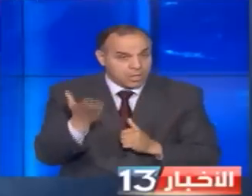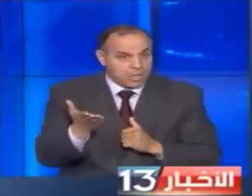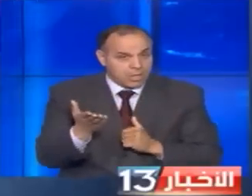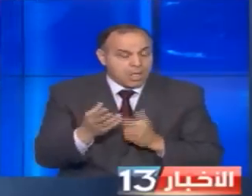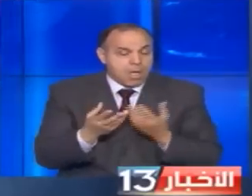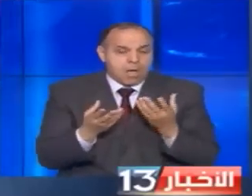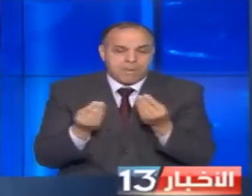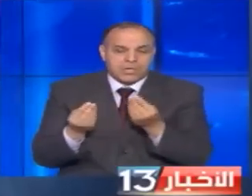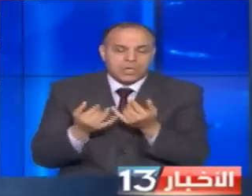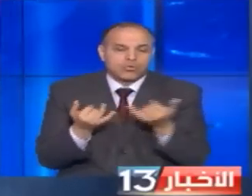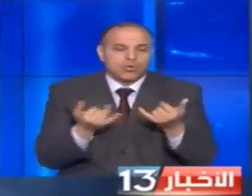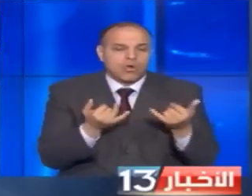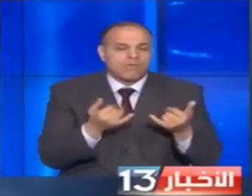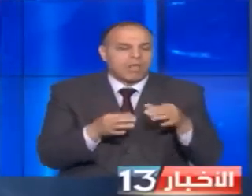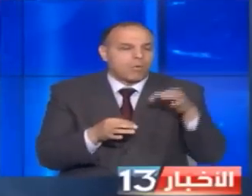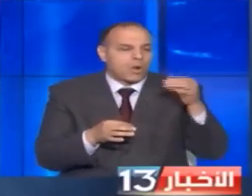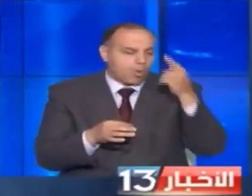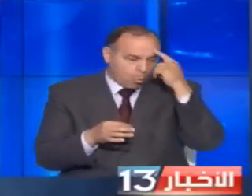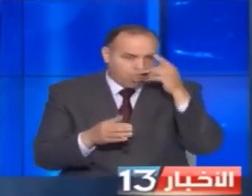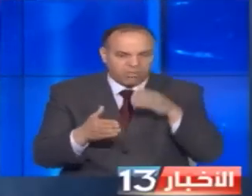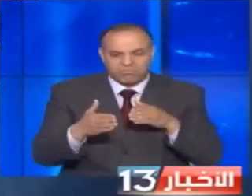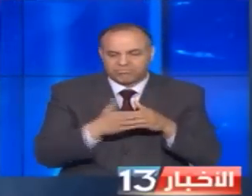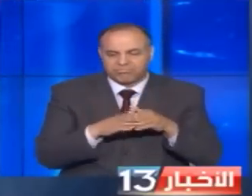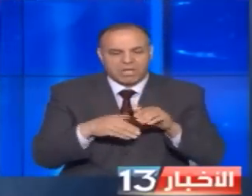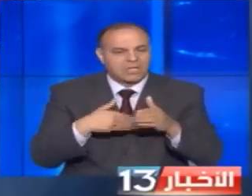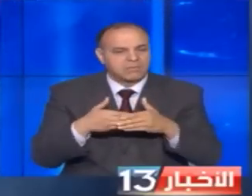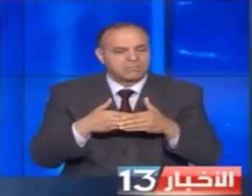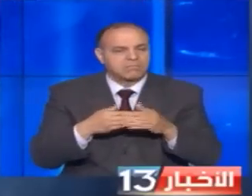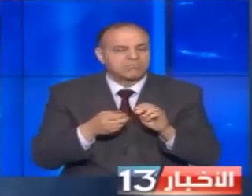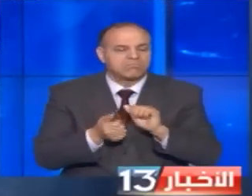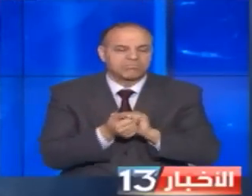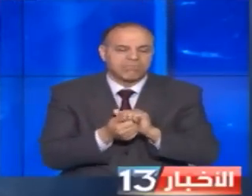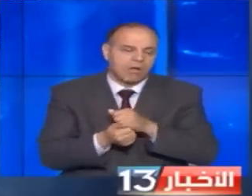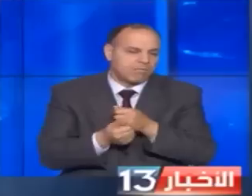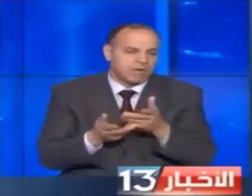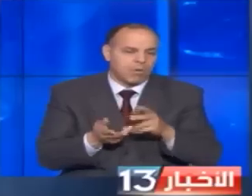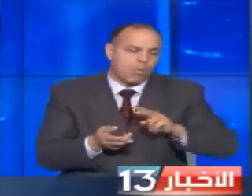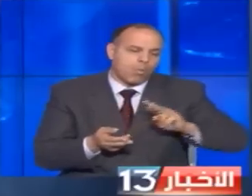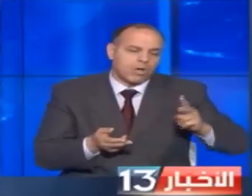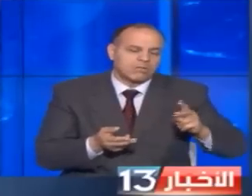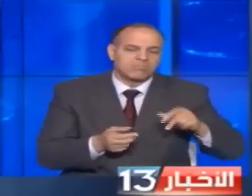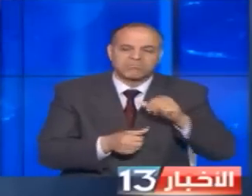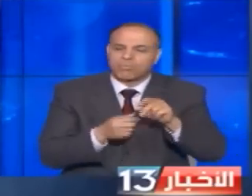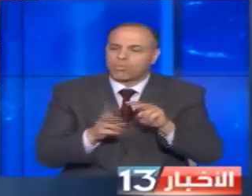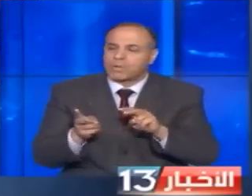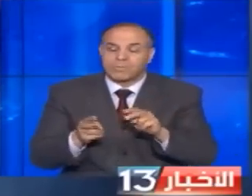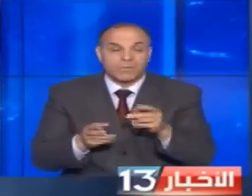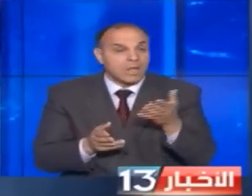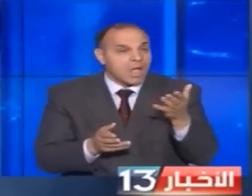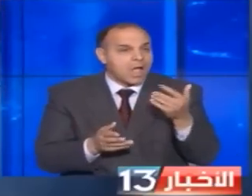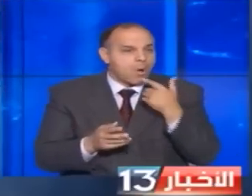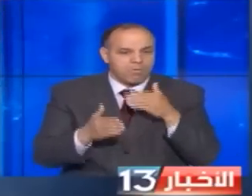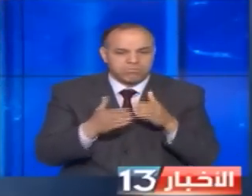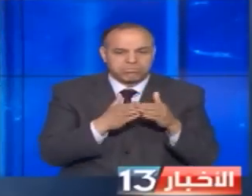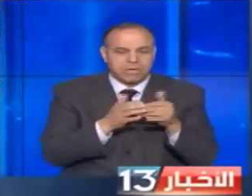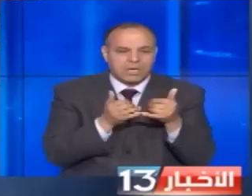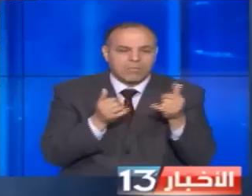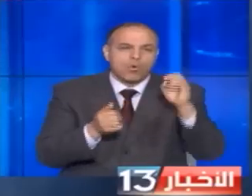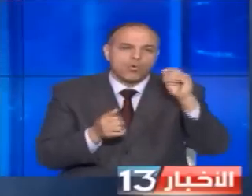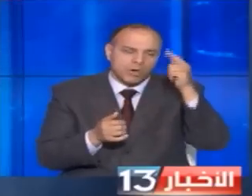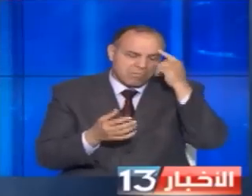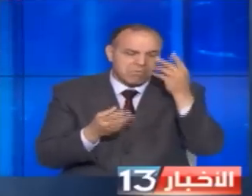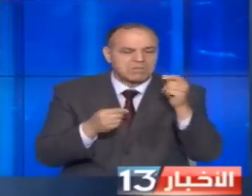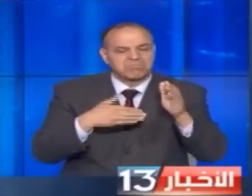العديد من الصحف الورقيه توقفت نهائيا عن الصدور وغير تحريات دولتها وانقطعت صحف رقميه